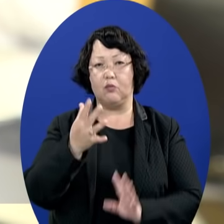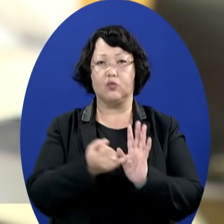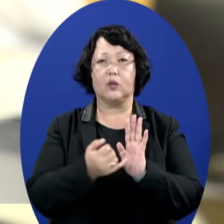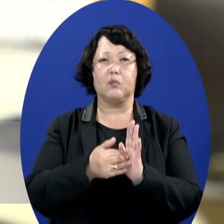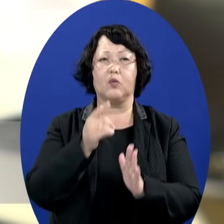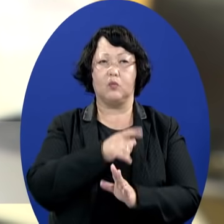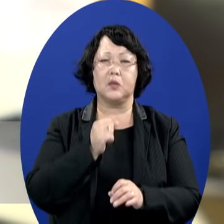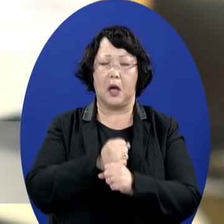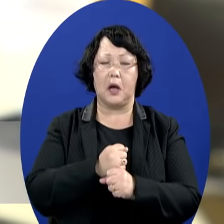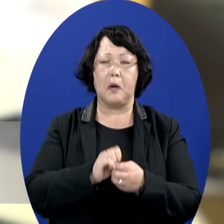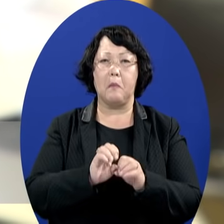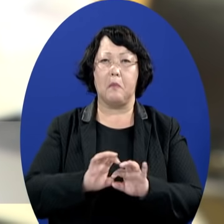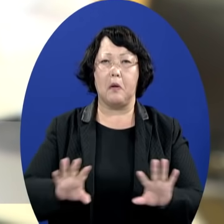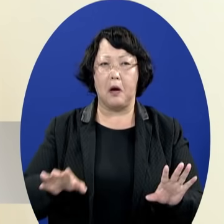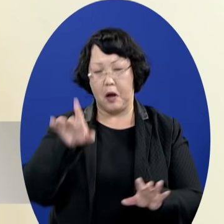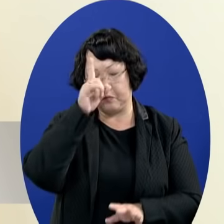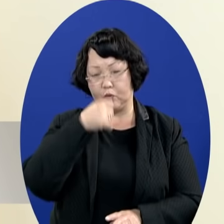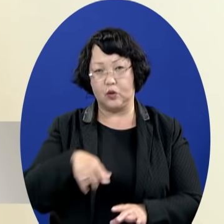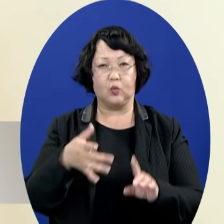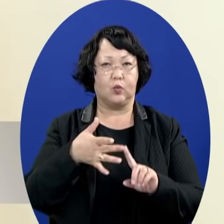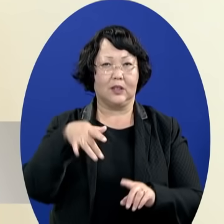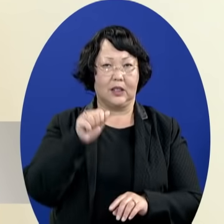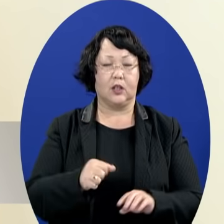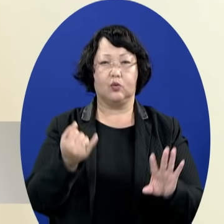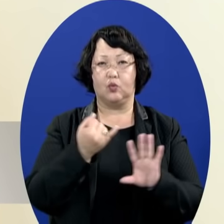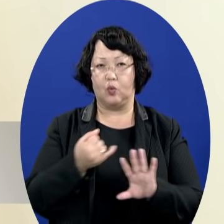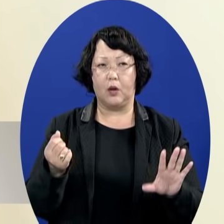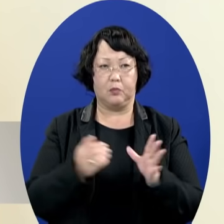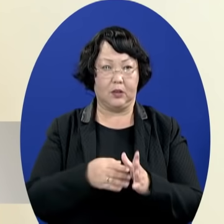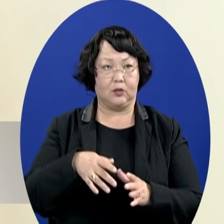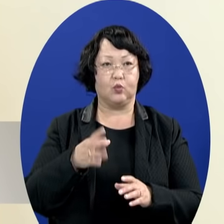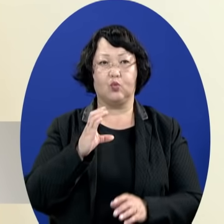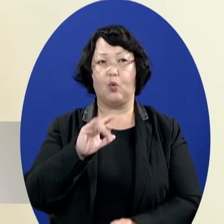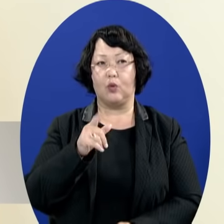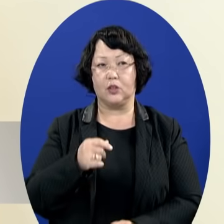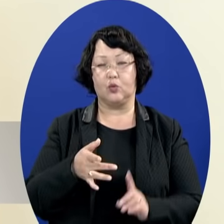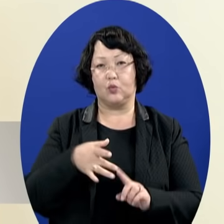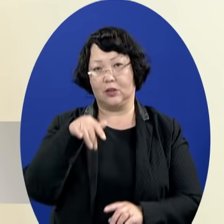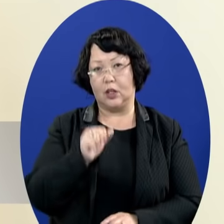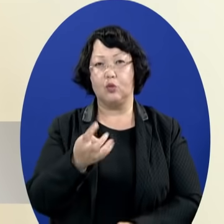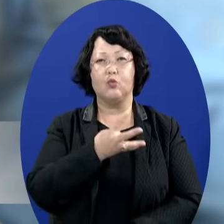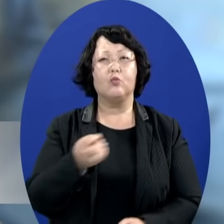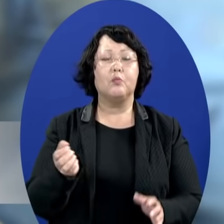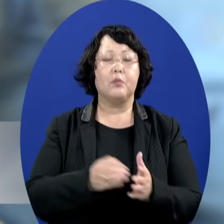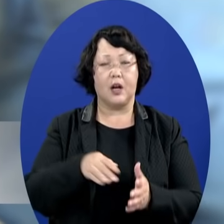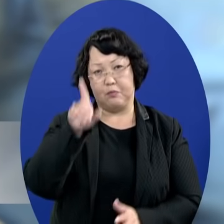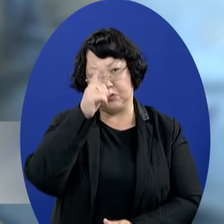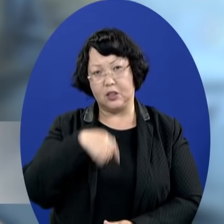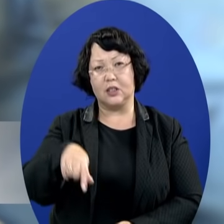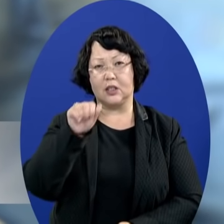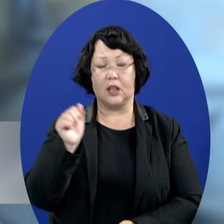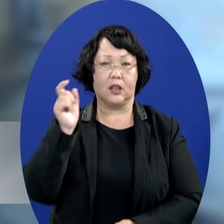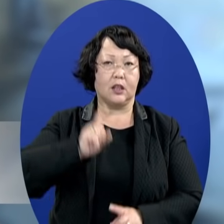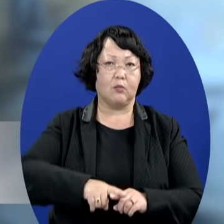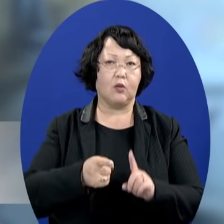байна. Гэтэл эмчийн дундаж цалин 600,000 төгрөг, сувилагчийн дундаж цалин 400,000 төгрөг байна. Эмчнэрийн цалинг нэмэх